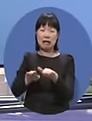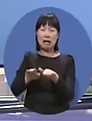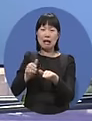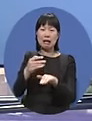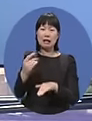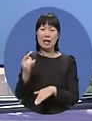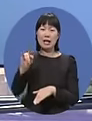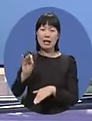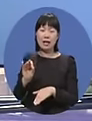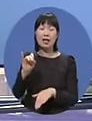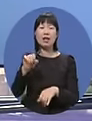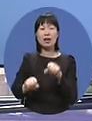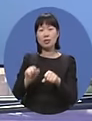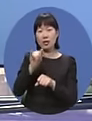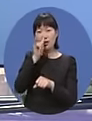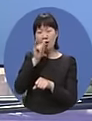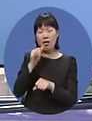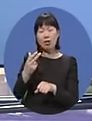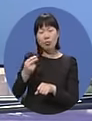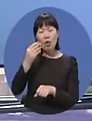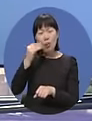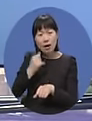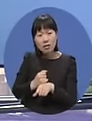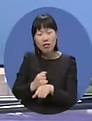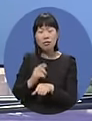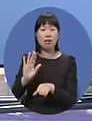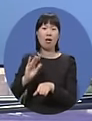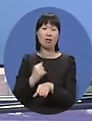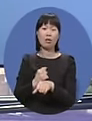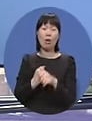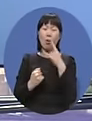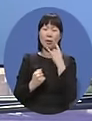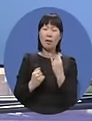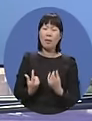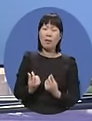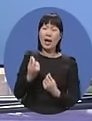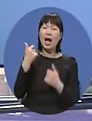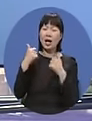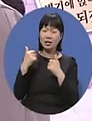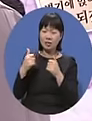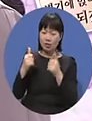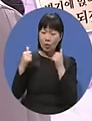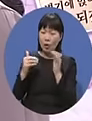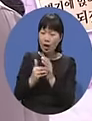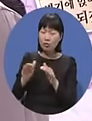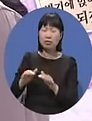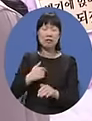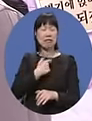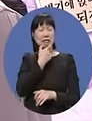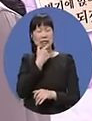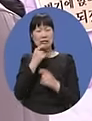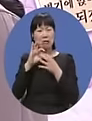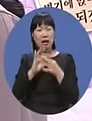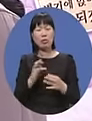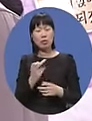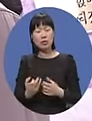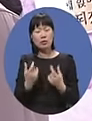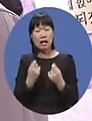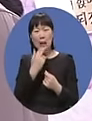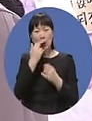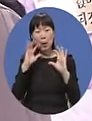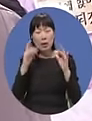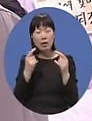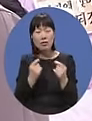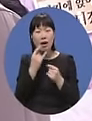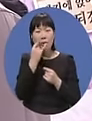응가도 잘하던 걸 안 하게 되는 아이가 그렇죠. 있는데 빨리 엄마는 졸업하라고 하고 네. 난 하기 싫고 계속 동생처럼 어린이가 돼서 아이가